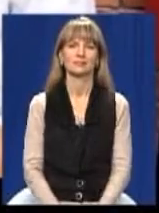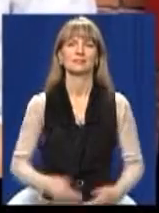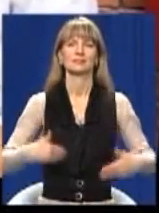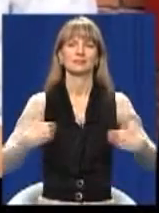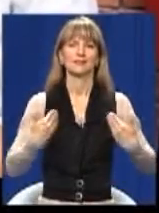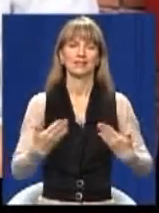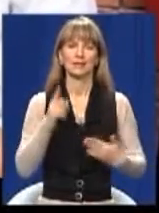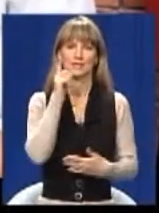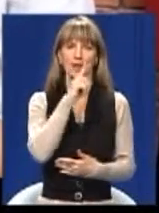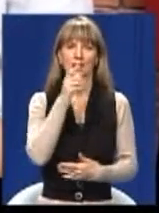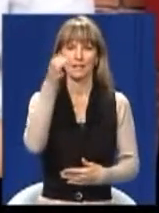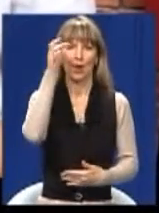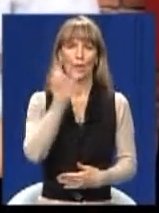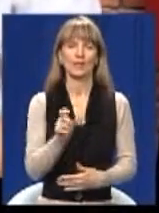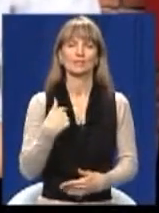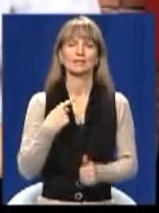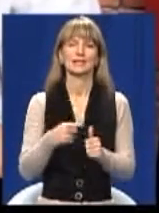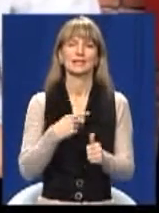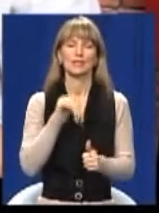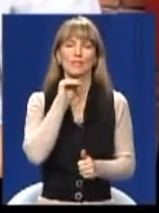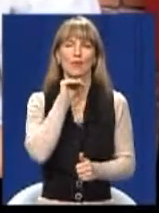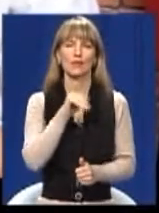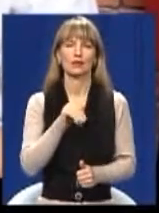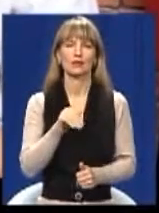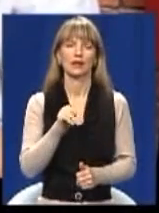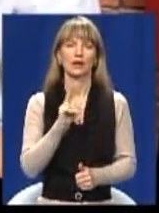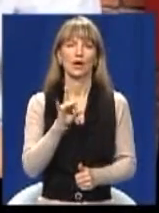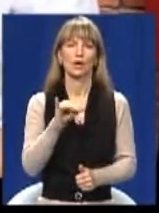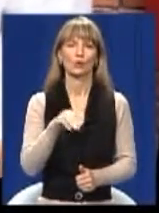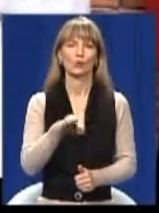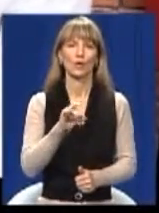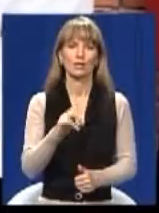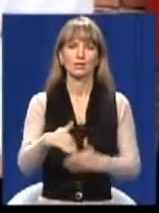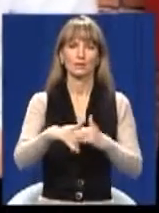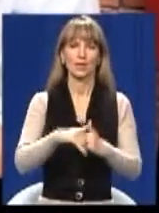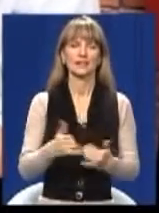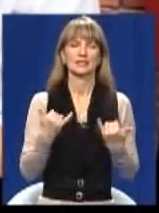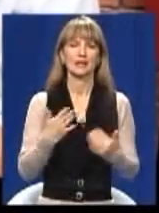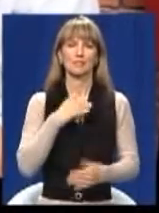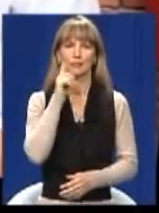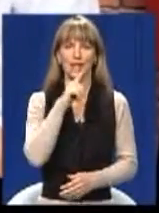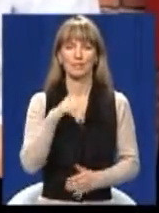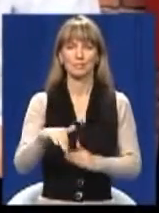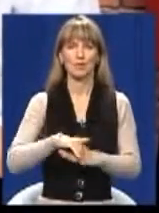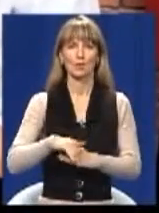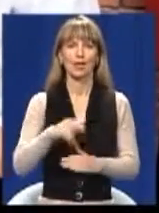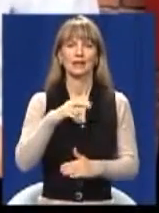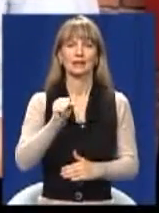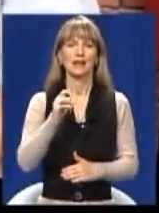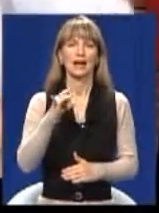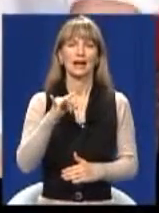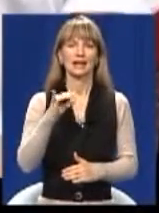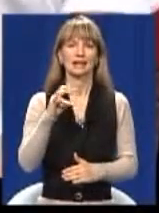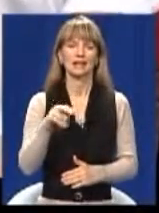Привіт, привіт, привіт, маленькі науковці. Мене звати професор Протон, а допомагає мені сьогодні моя маленька асистентка Дарина